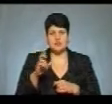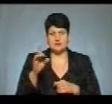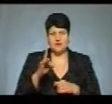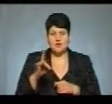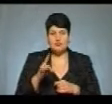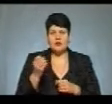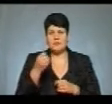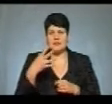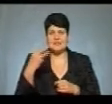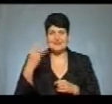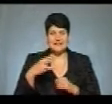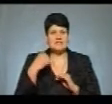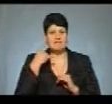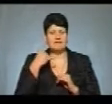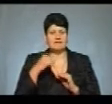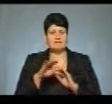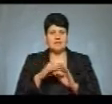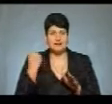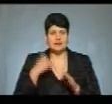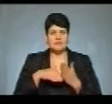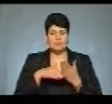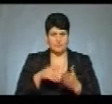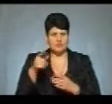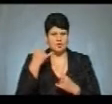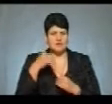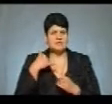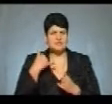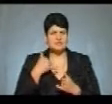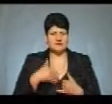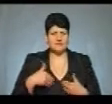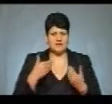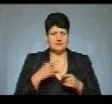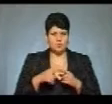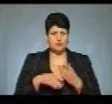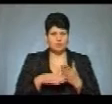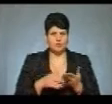о 15:30 викликала невідкладну допомогу. Ви сьогодні зверталися у швидку, так? Так.